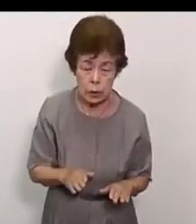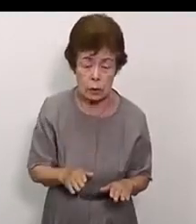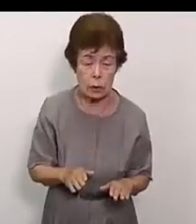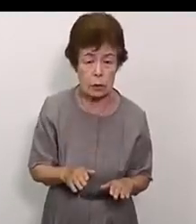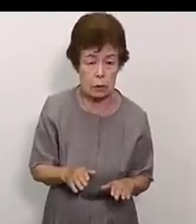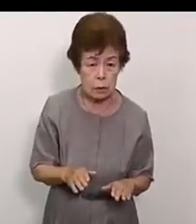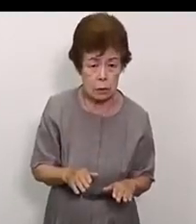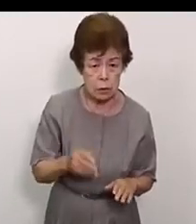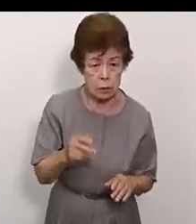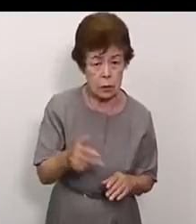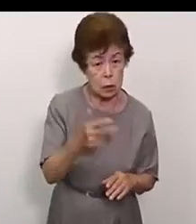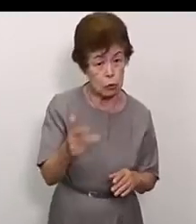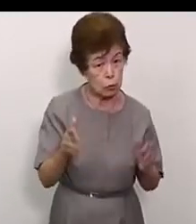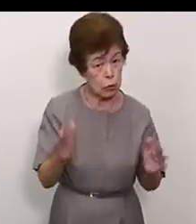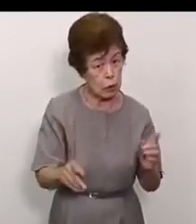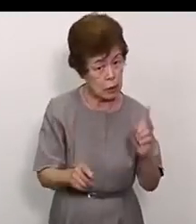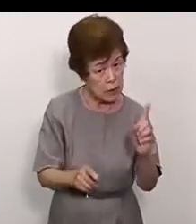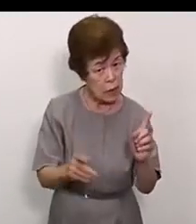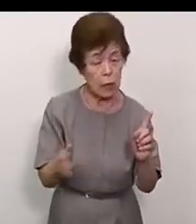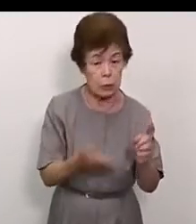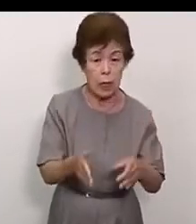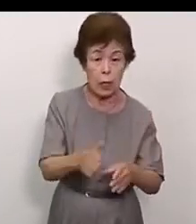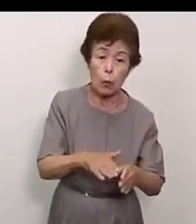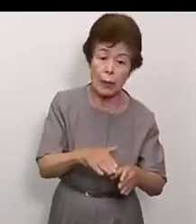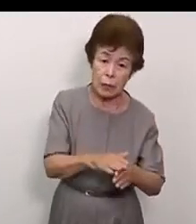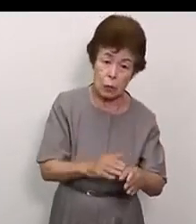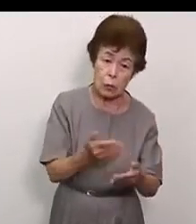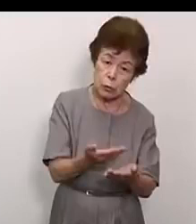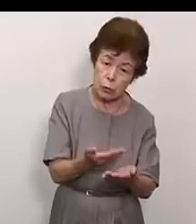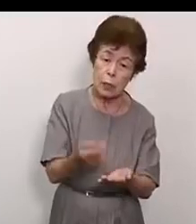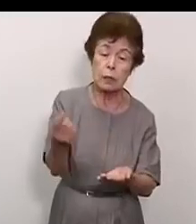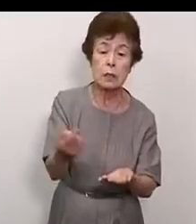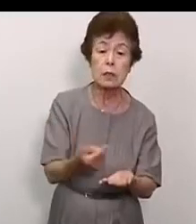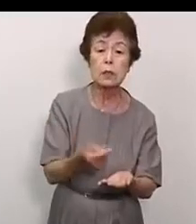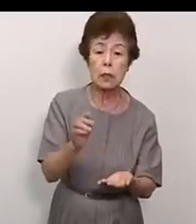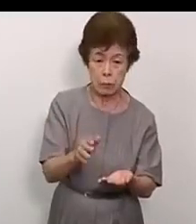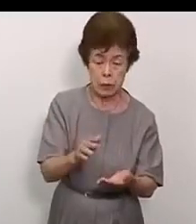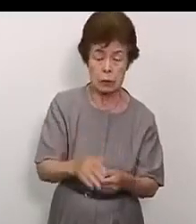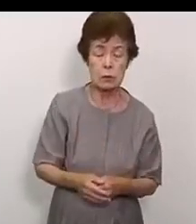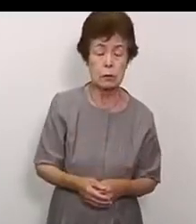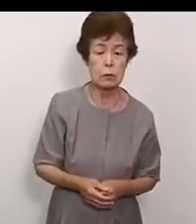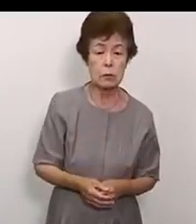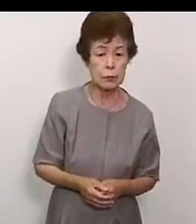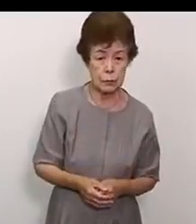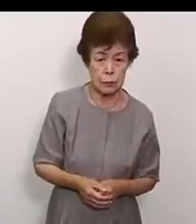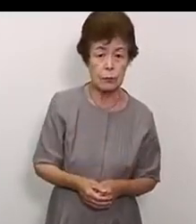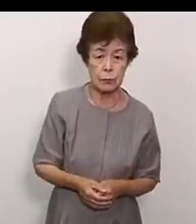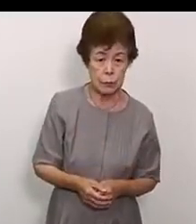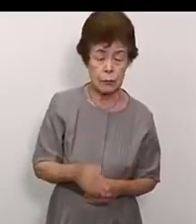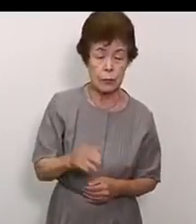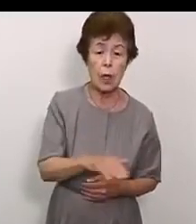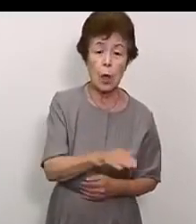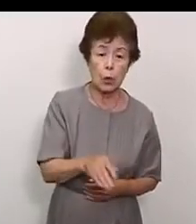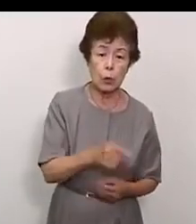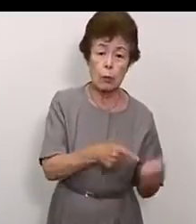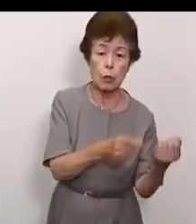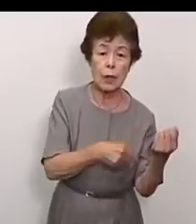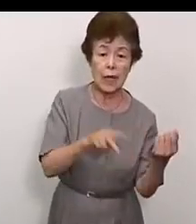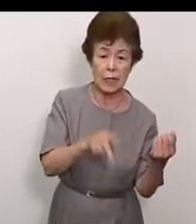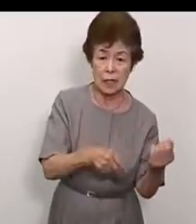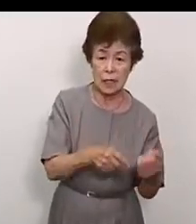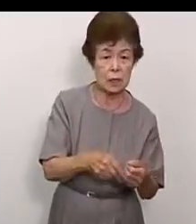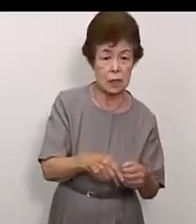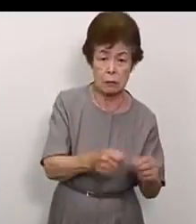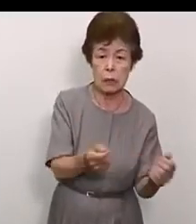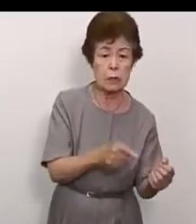週1回ぐらいお弁当を取りに来てますという実態ですね。 先ほどあの子どもの権利が侵害されている状況なんだ、